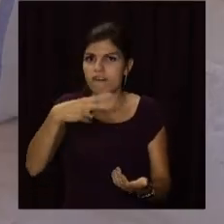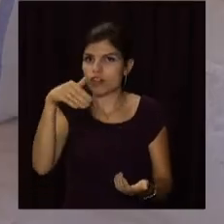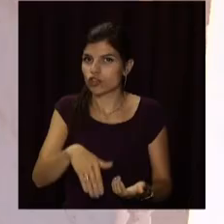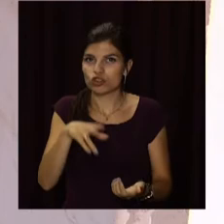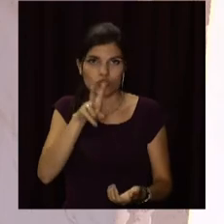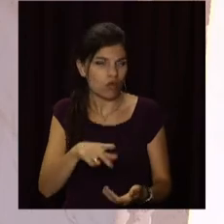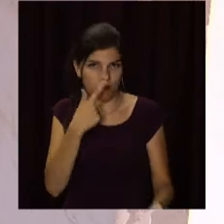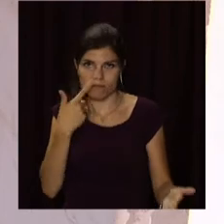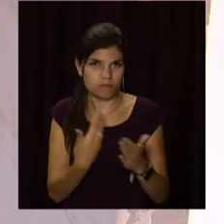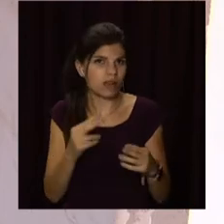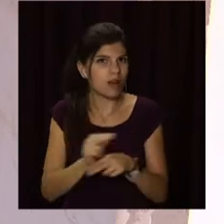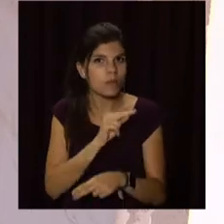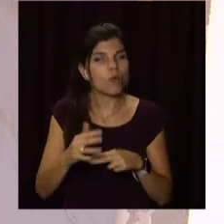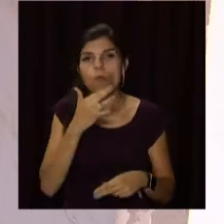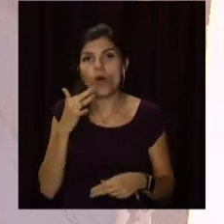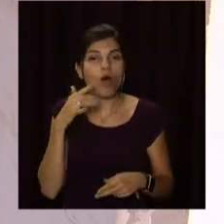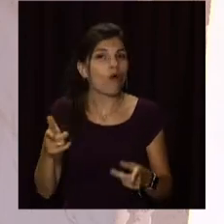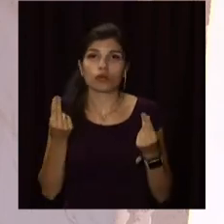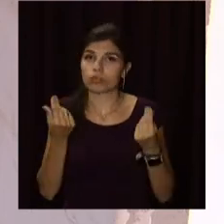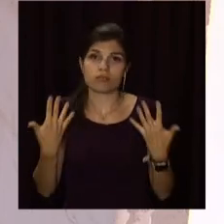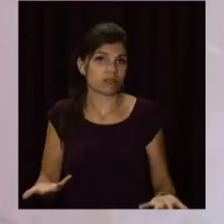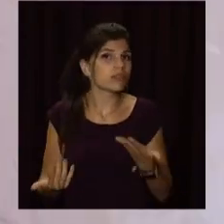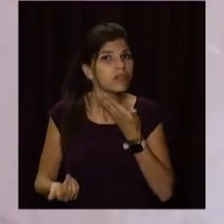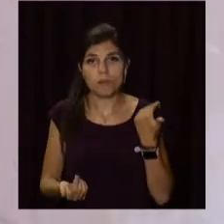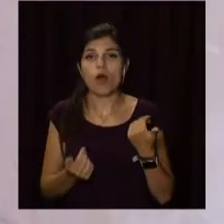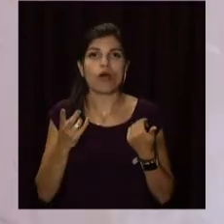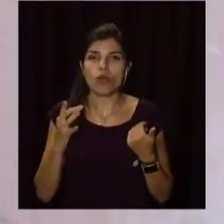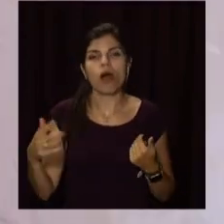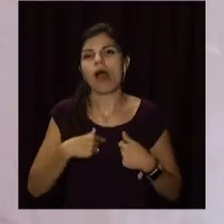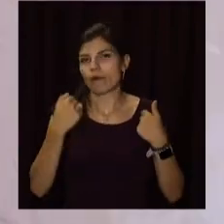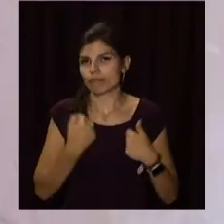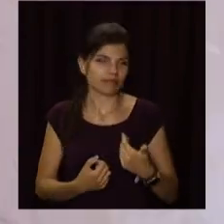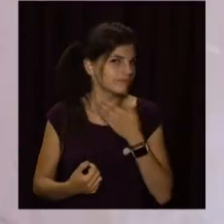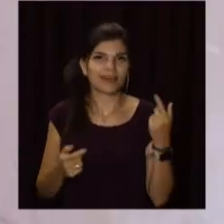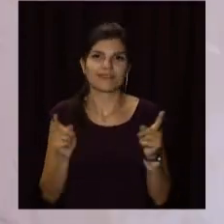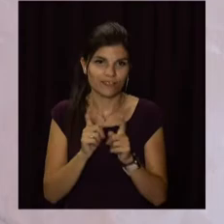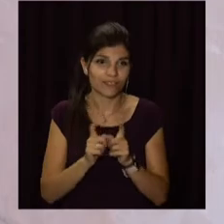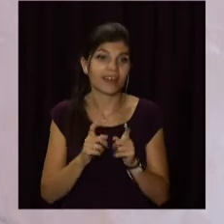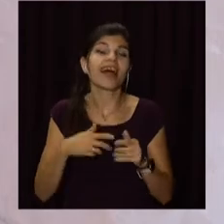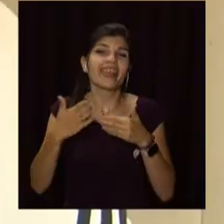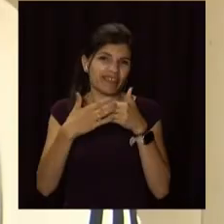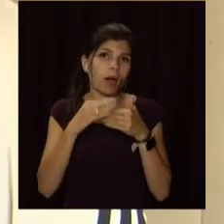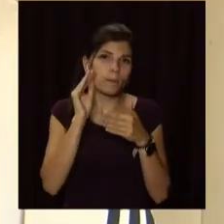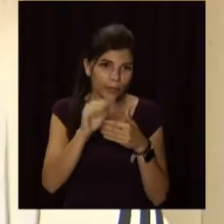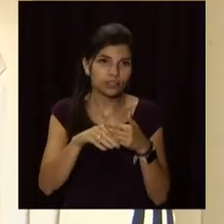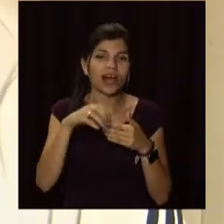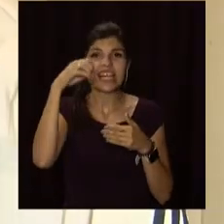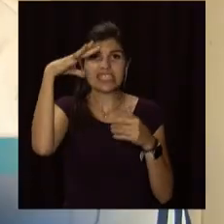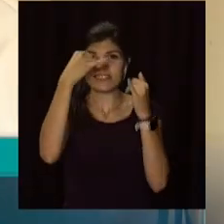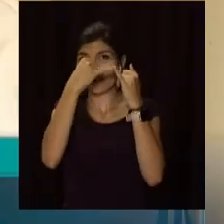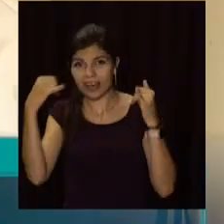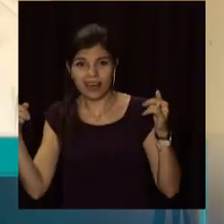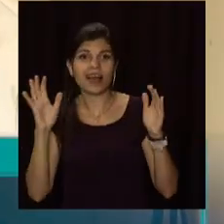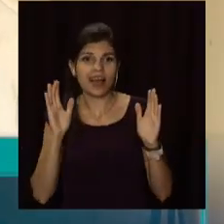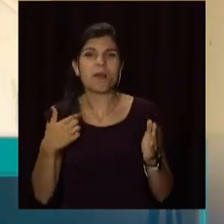доларів, говорить чоловік. Стільки у нього немає, проте він не занепадає духом. Двері поставлю, світ проведемо, у мене є